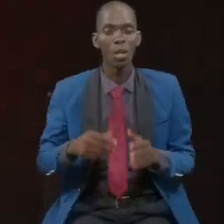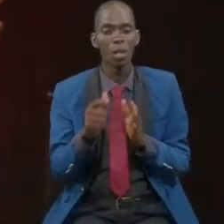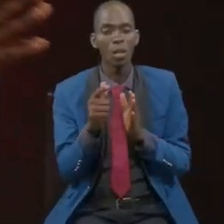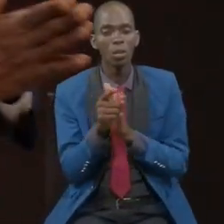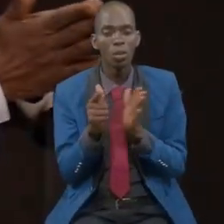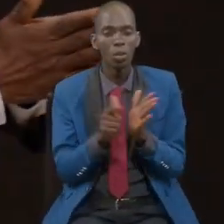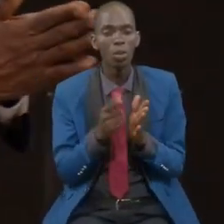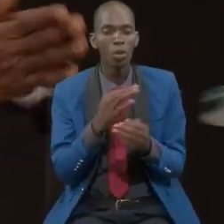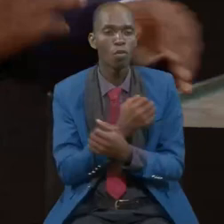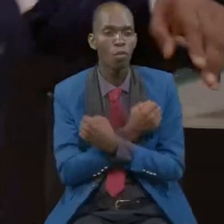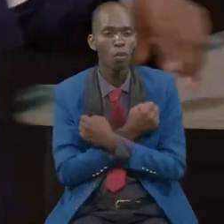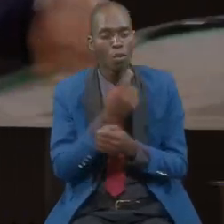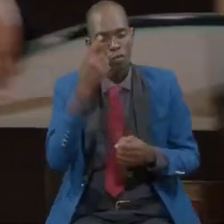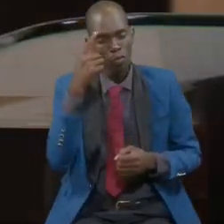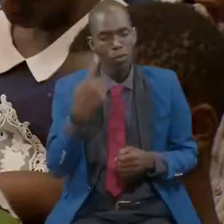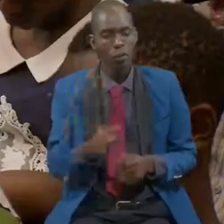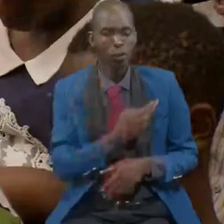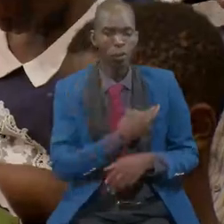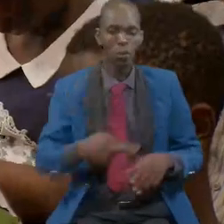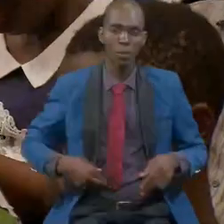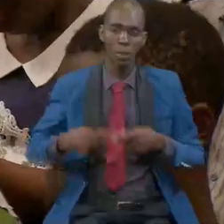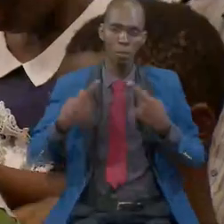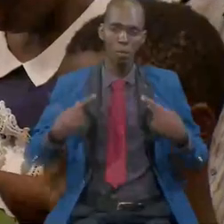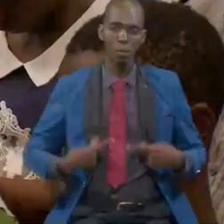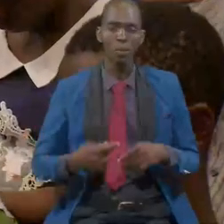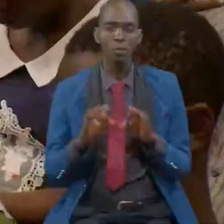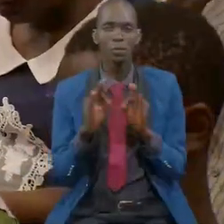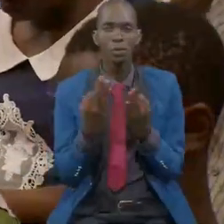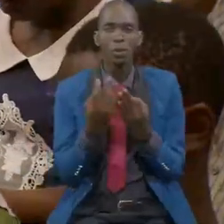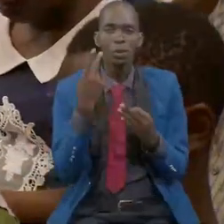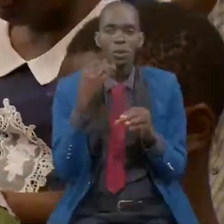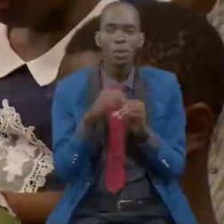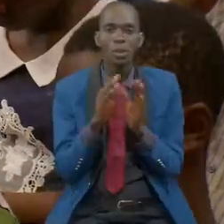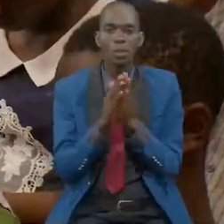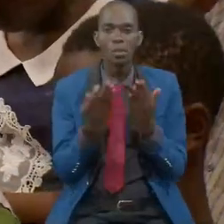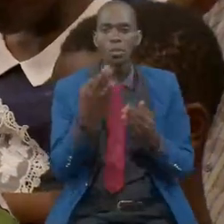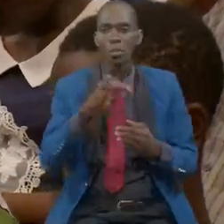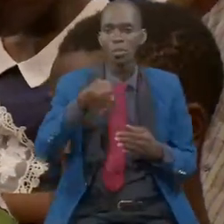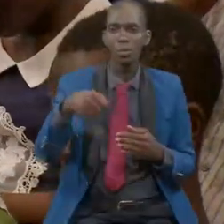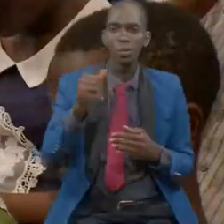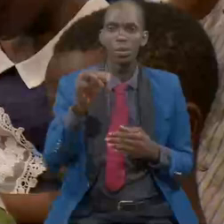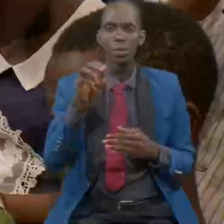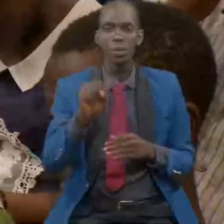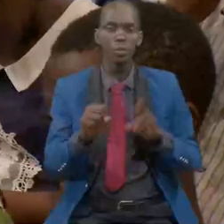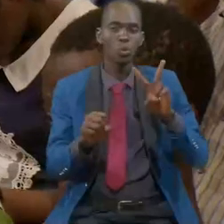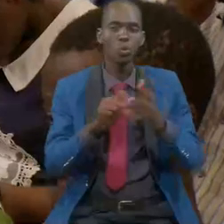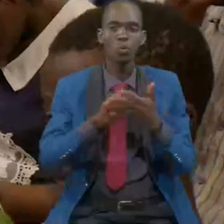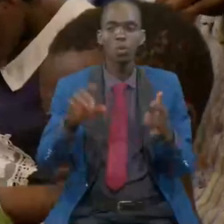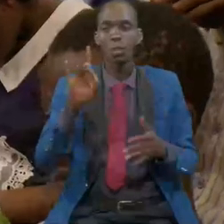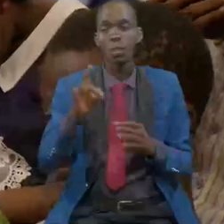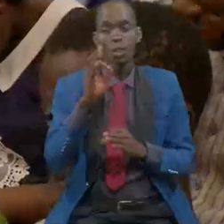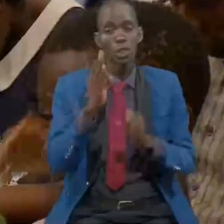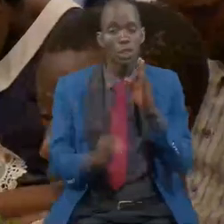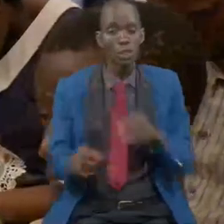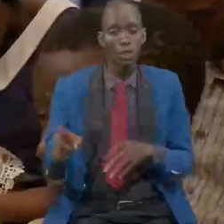royale d'amour pour le sacerdoce royal. En Jacques chapitre 2 verset 8 dit,